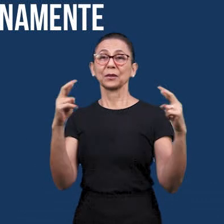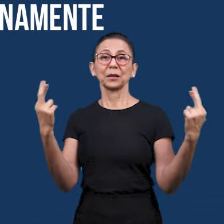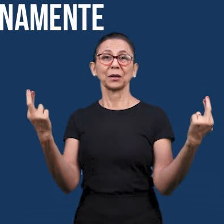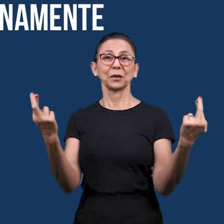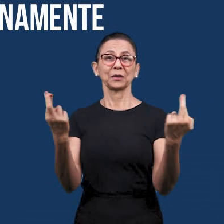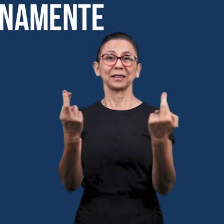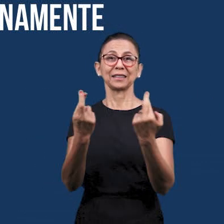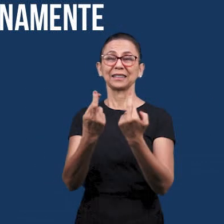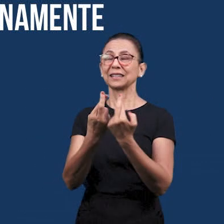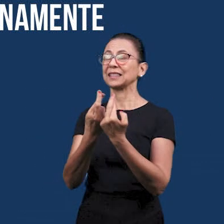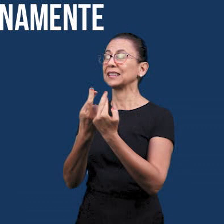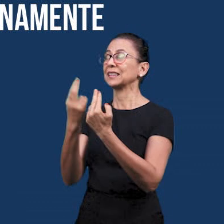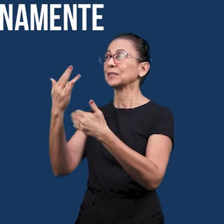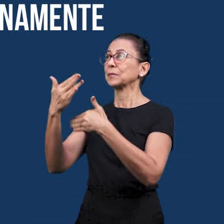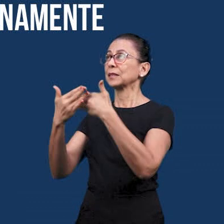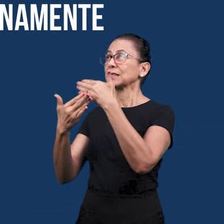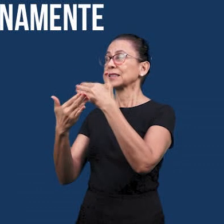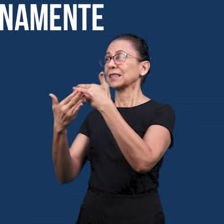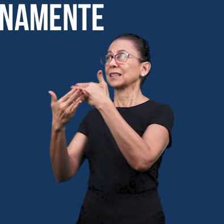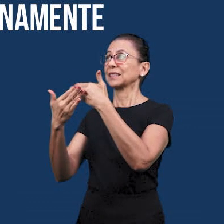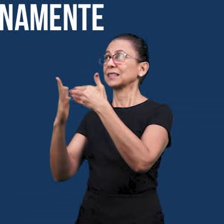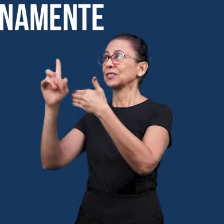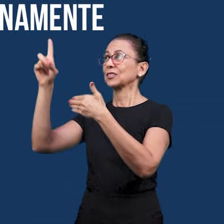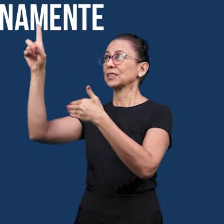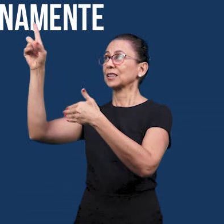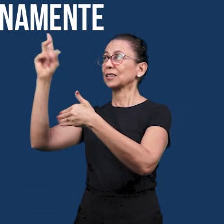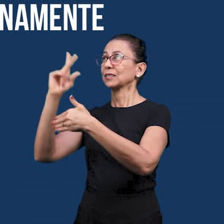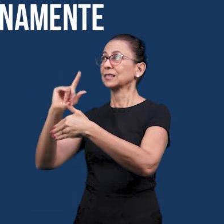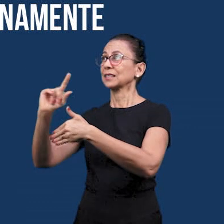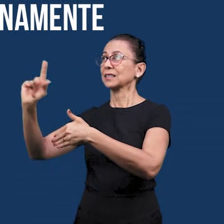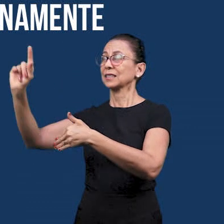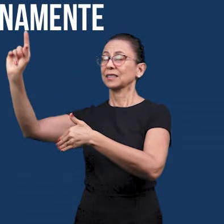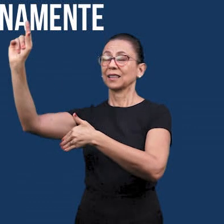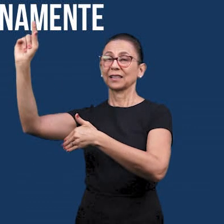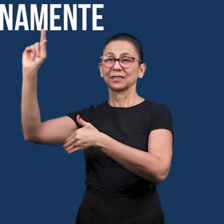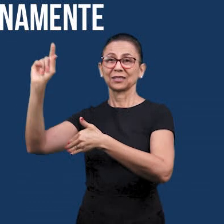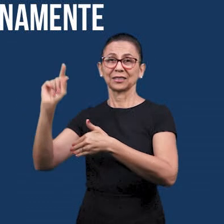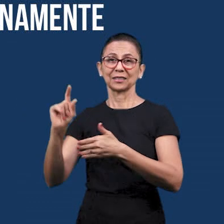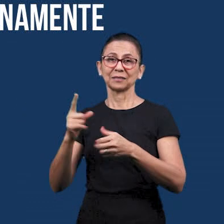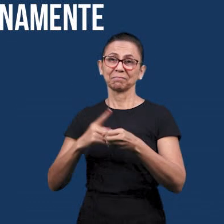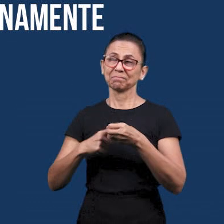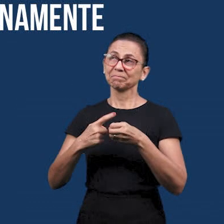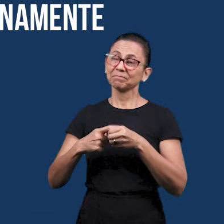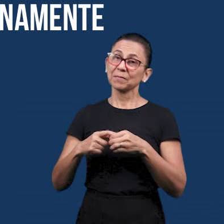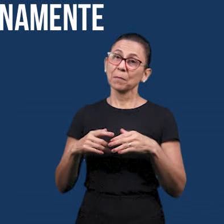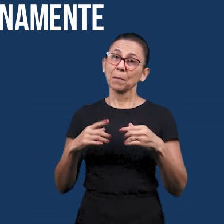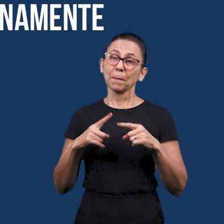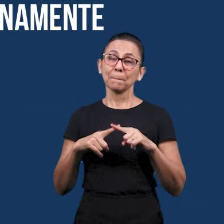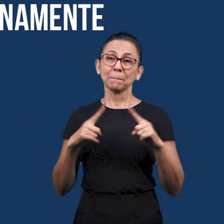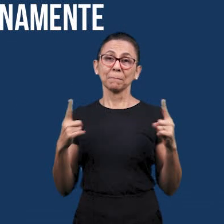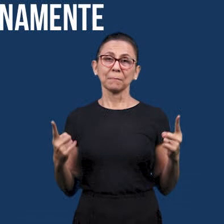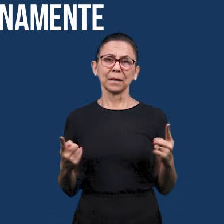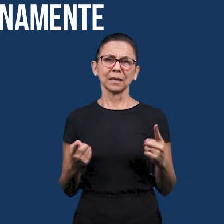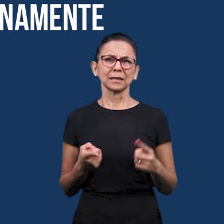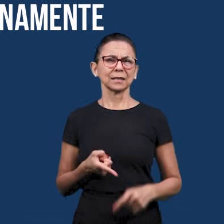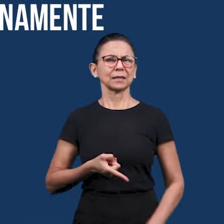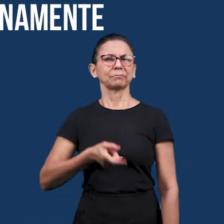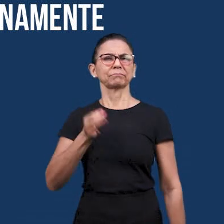Господа, когда мы вместе с Ним будем в небесном городе, но это